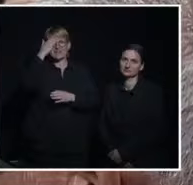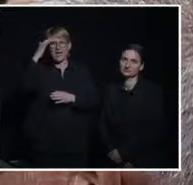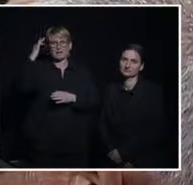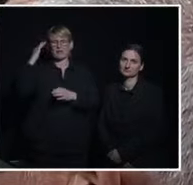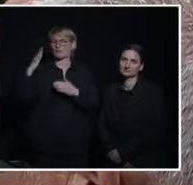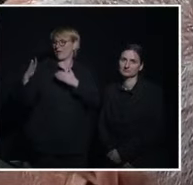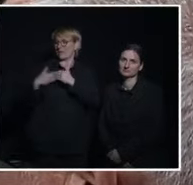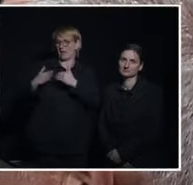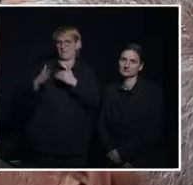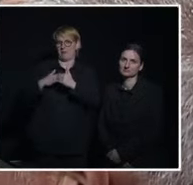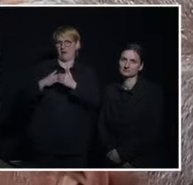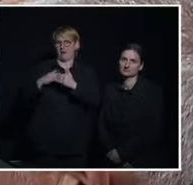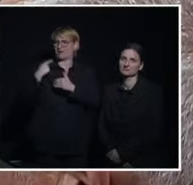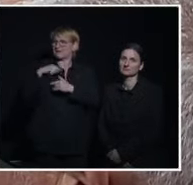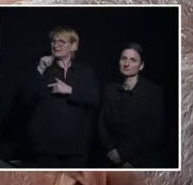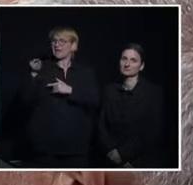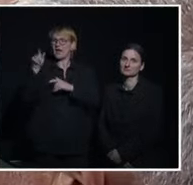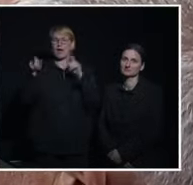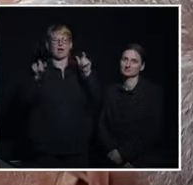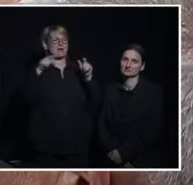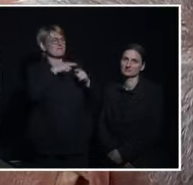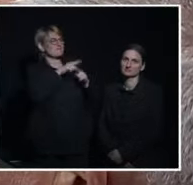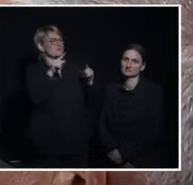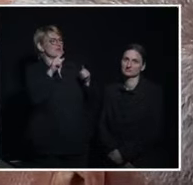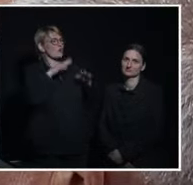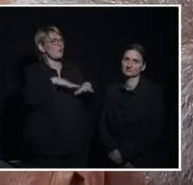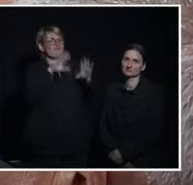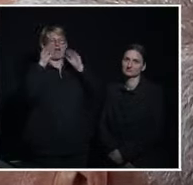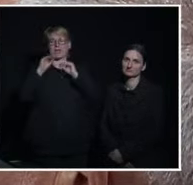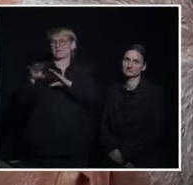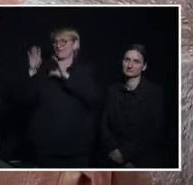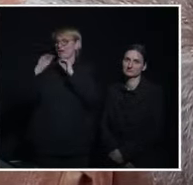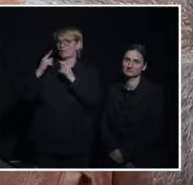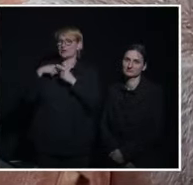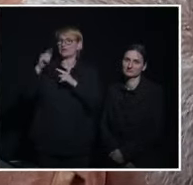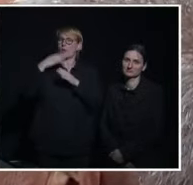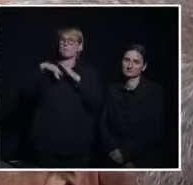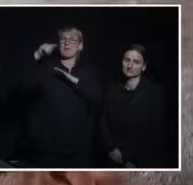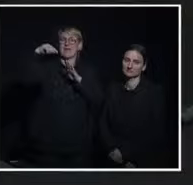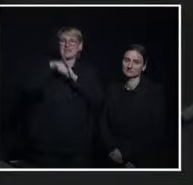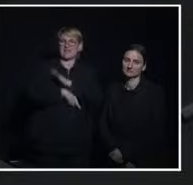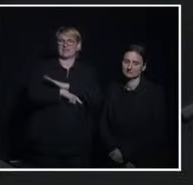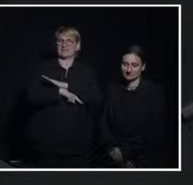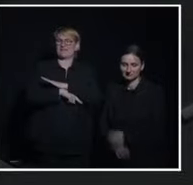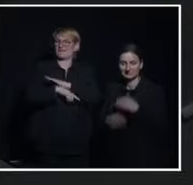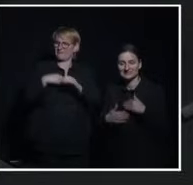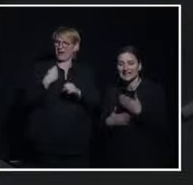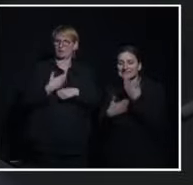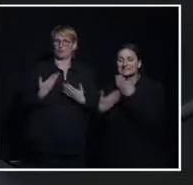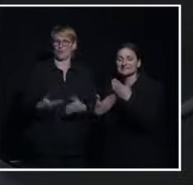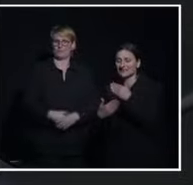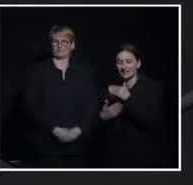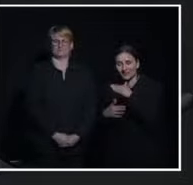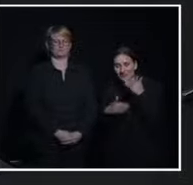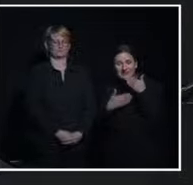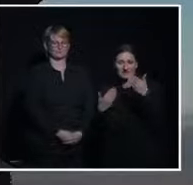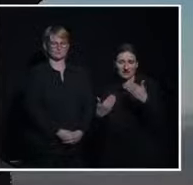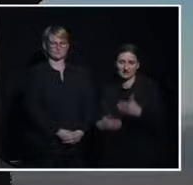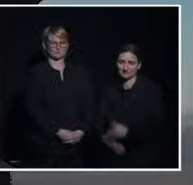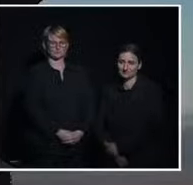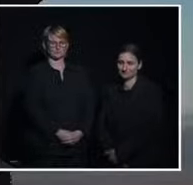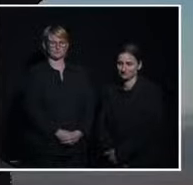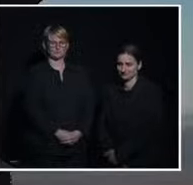Nachbarn wieder in besonderer Form wahrgenommen. Und das müssen wir noch mehr und intensiver tun. Ganz herzlichen Dank. Vielen Dank.